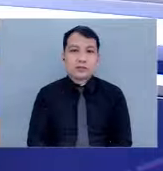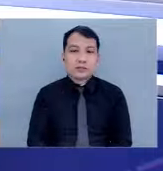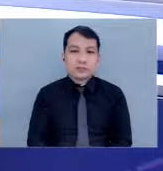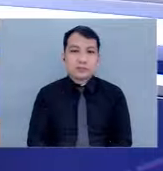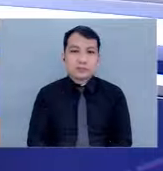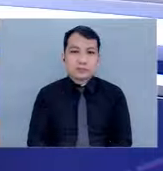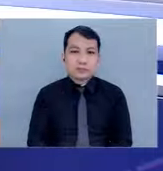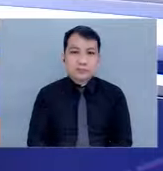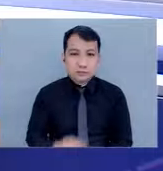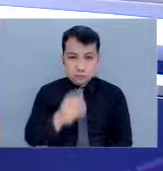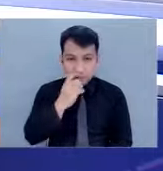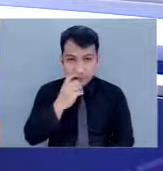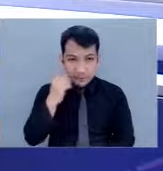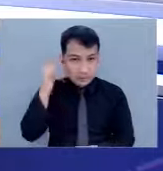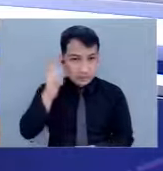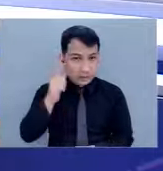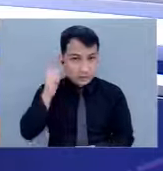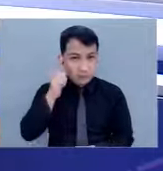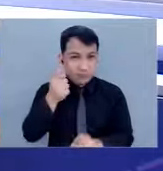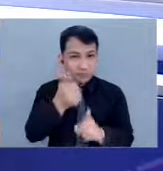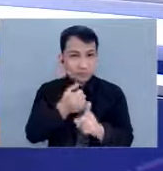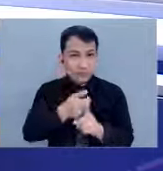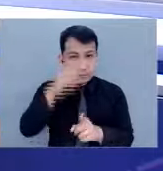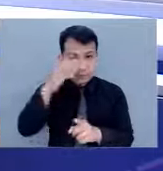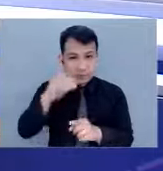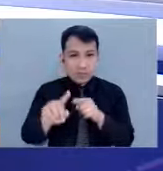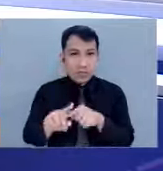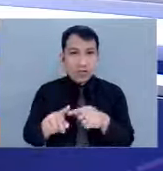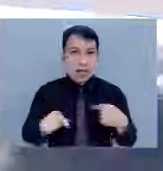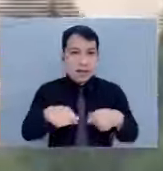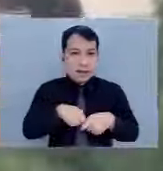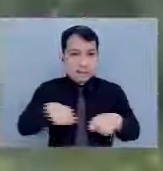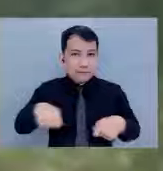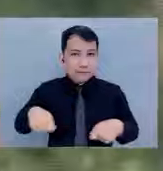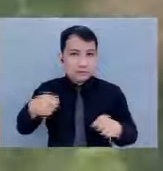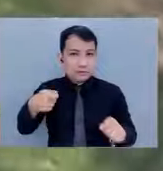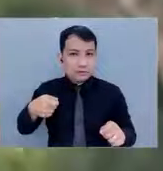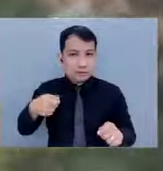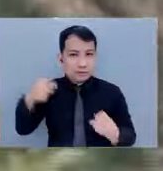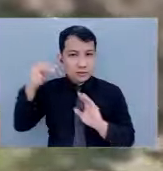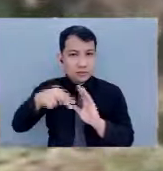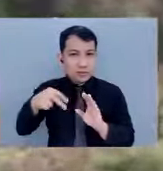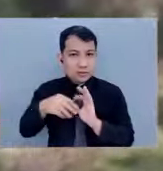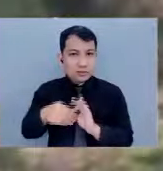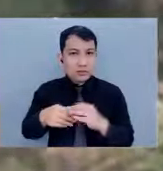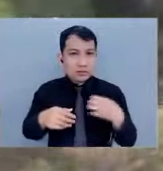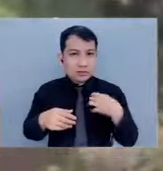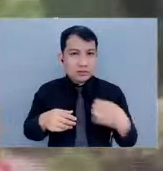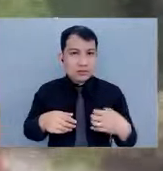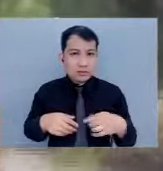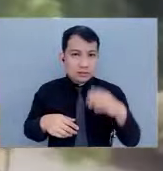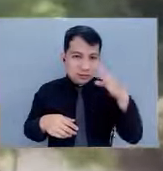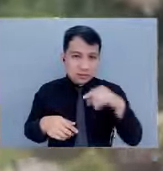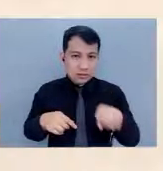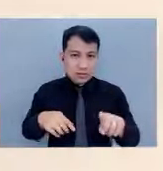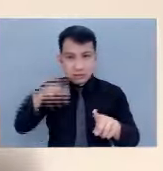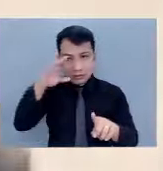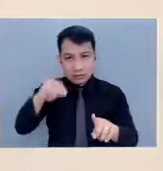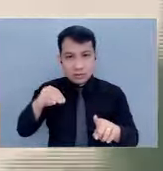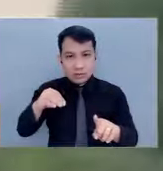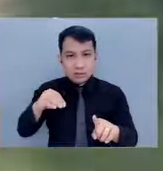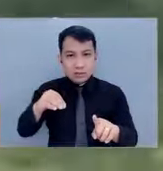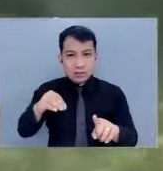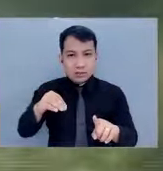Sa London, nangatake naman ang isang lalaking may kutsilyo. Sa isang bidyong inilabas sa mga pulis, makikita ang isang lalaking nasa